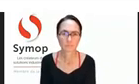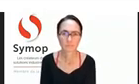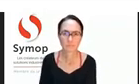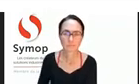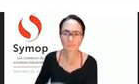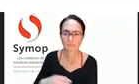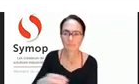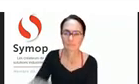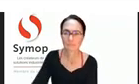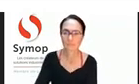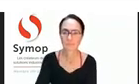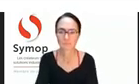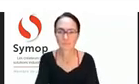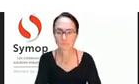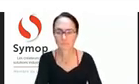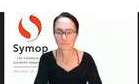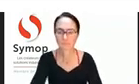branlement